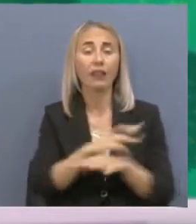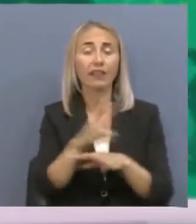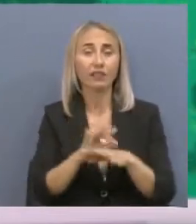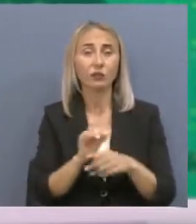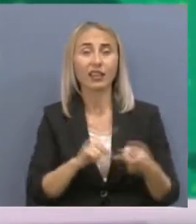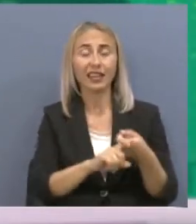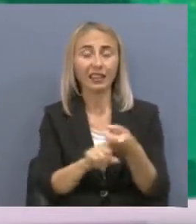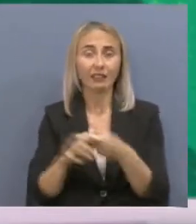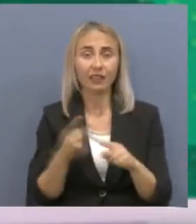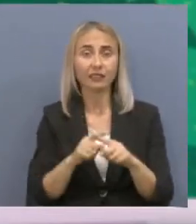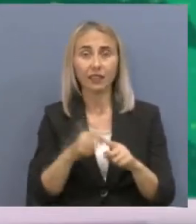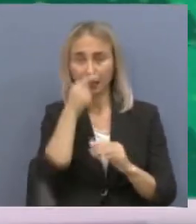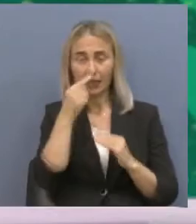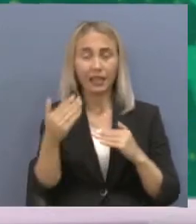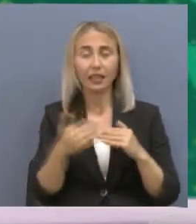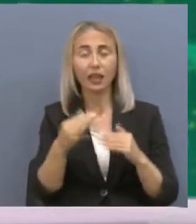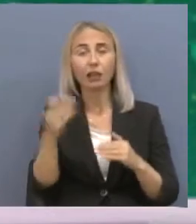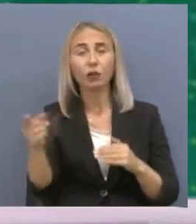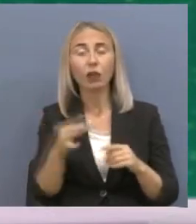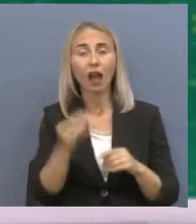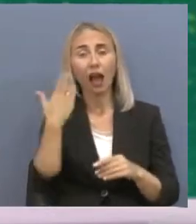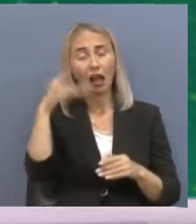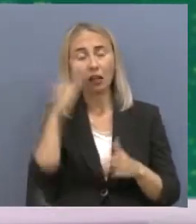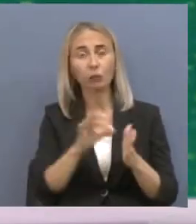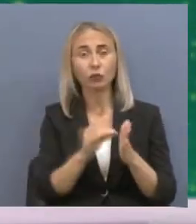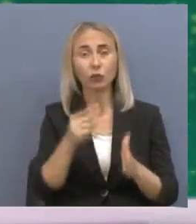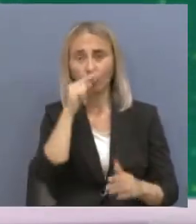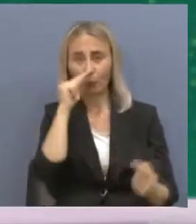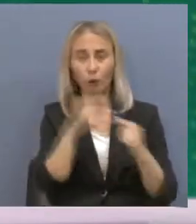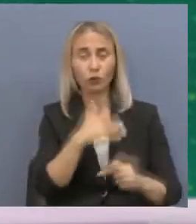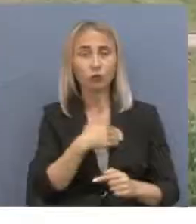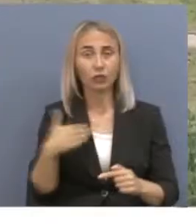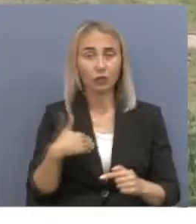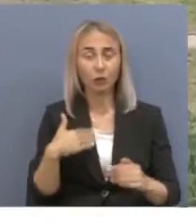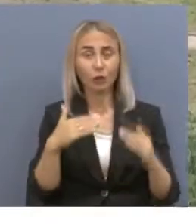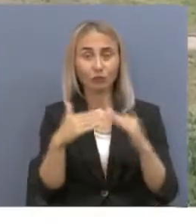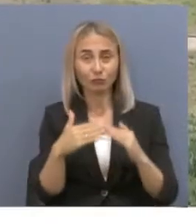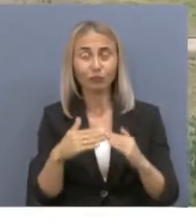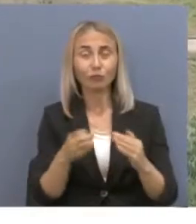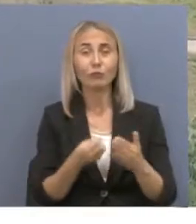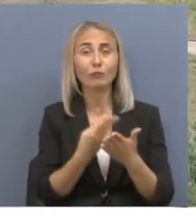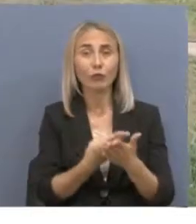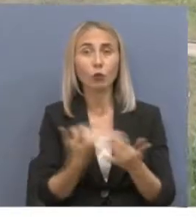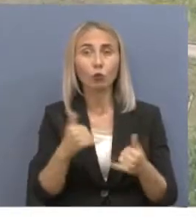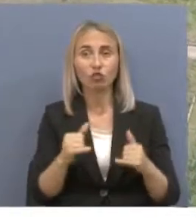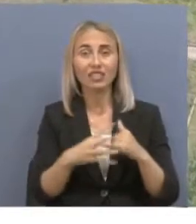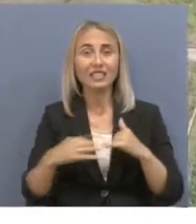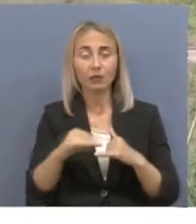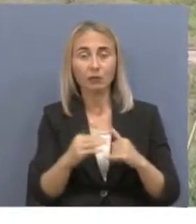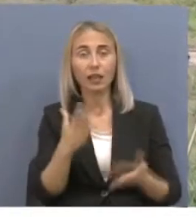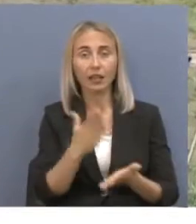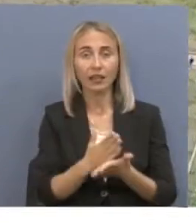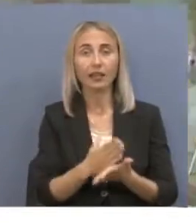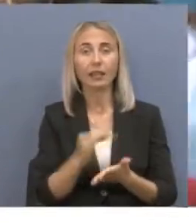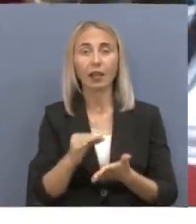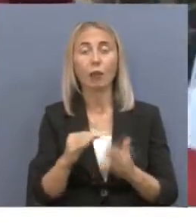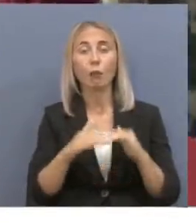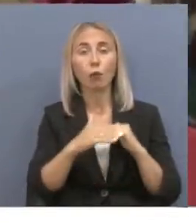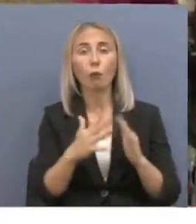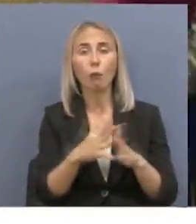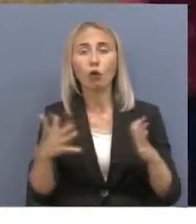инфекцией. Недалеко от Акмолинского областного противотуберкулезного диспансера уже выделен земельный участок площадью более